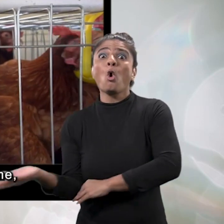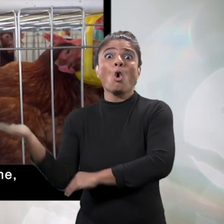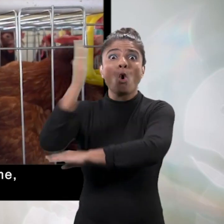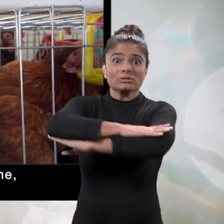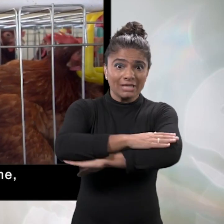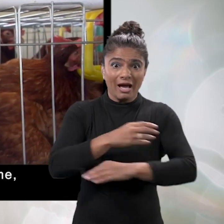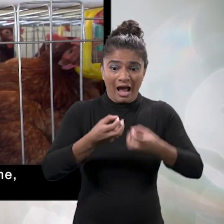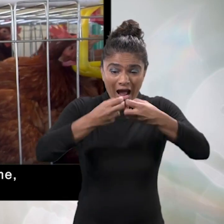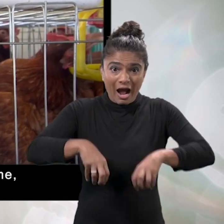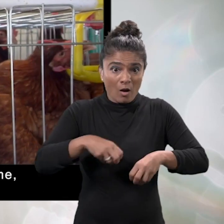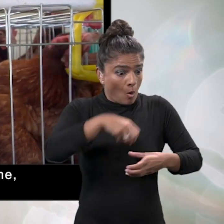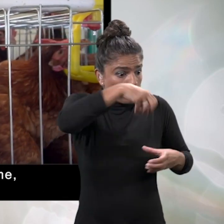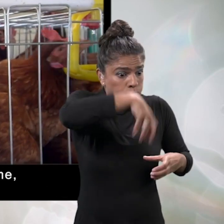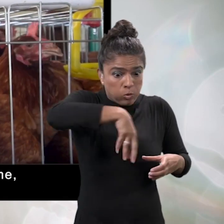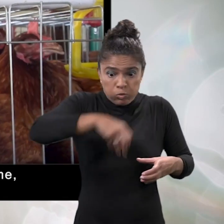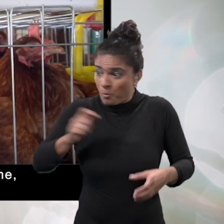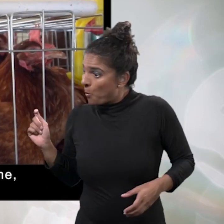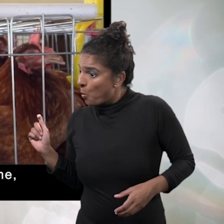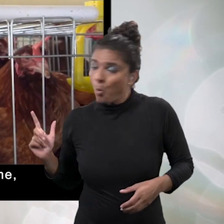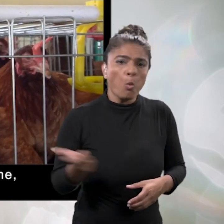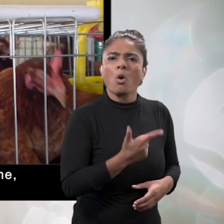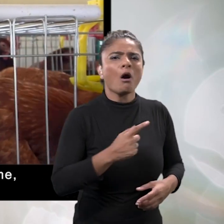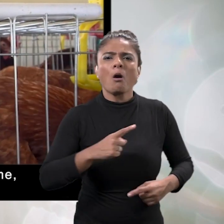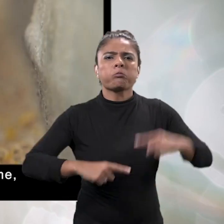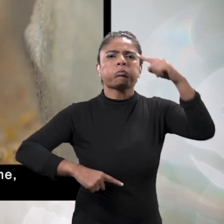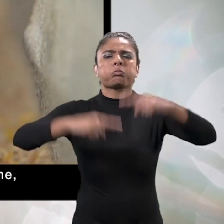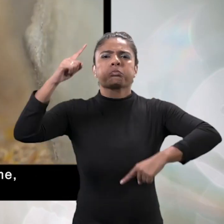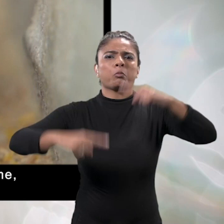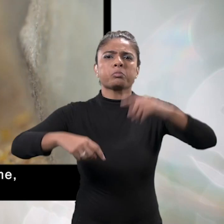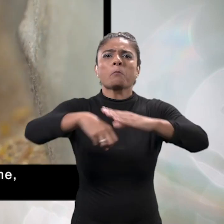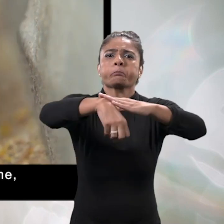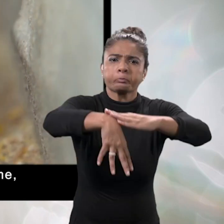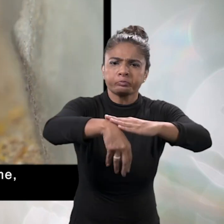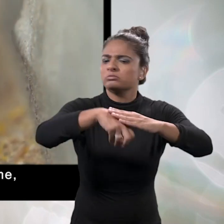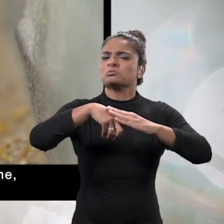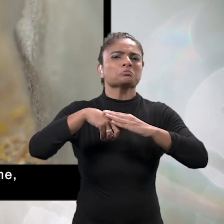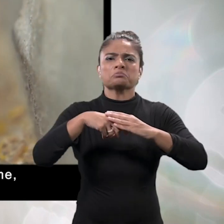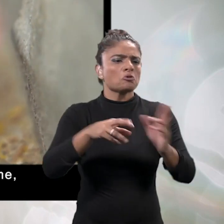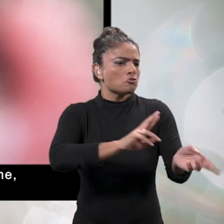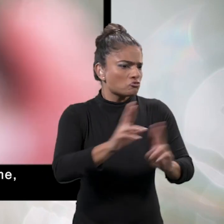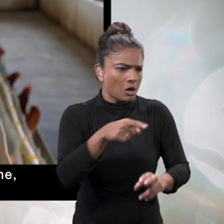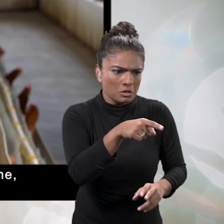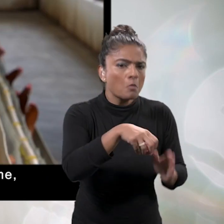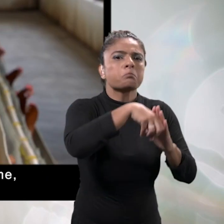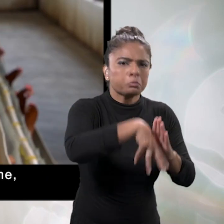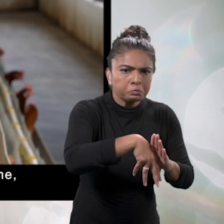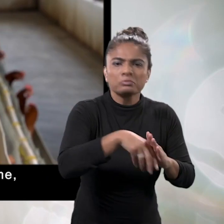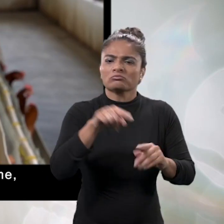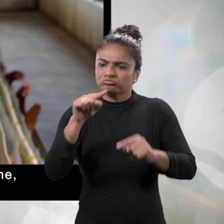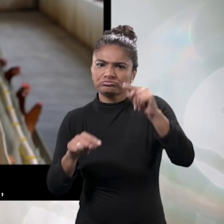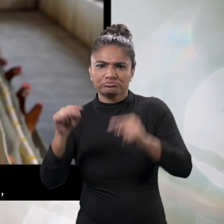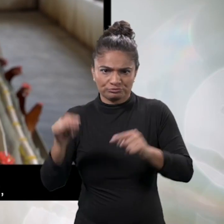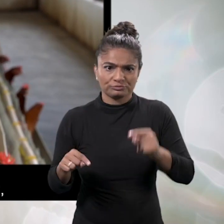ngoba azizaleli kanye kanye. Ezinye uthola ukuthi seyiqalile, ezinye azakakulungeli njalo